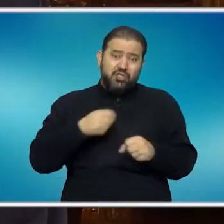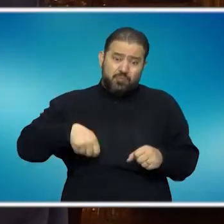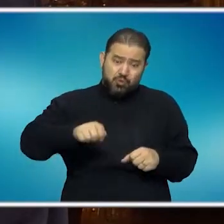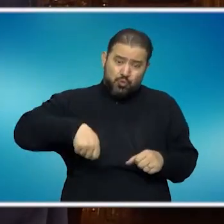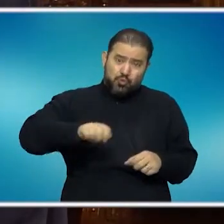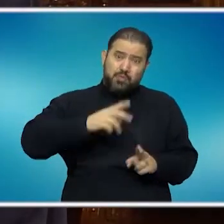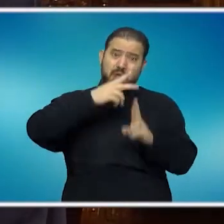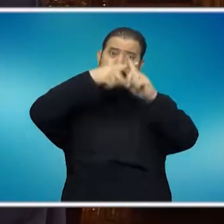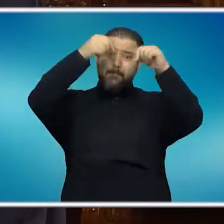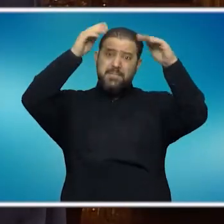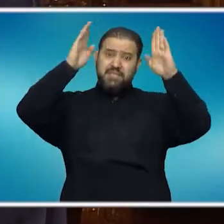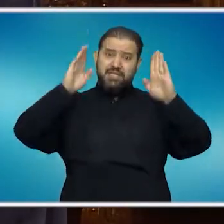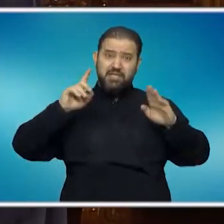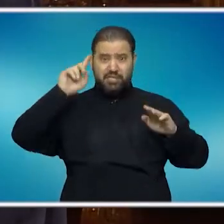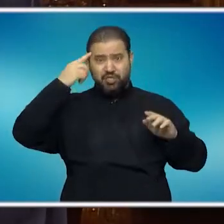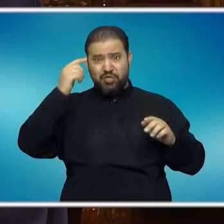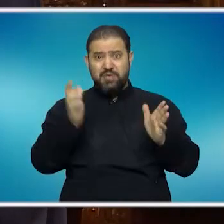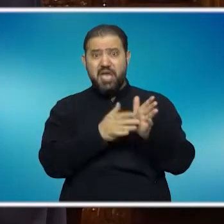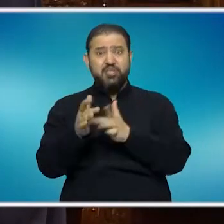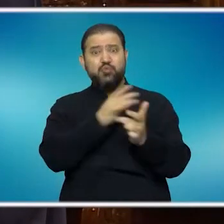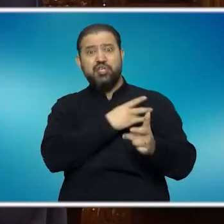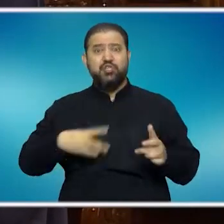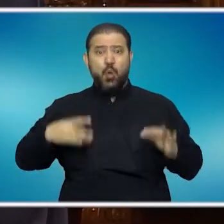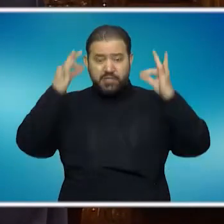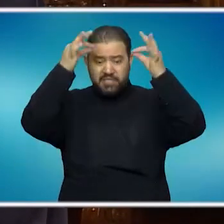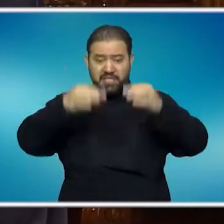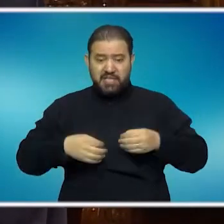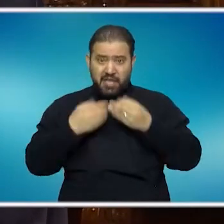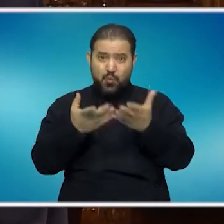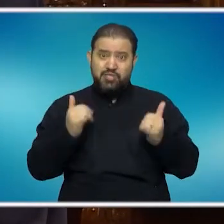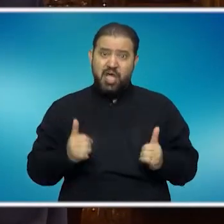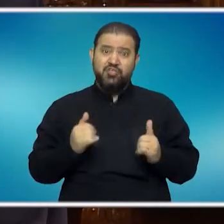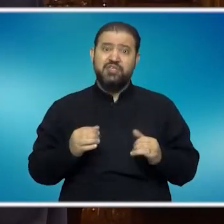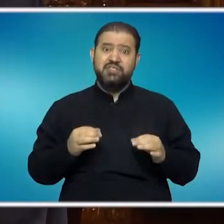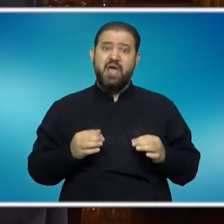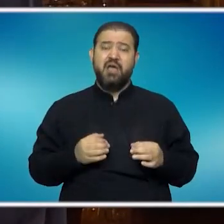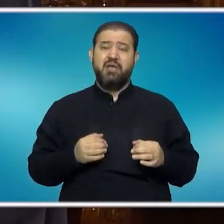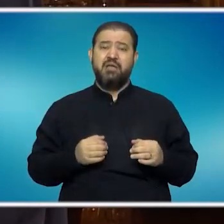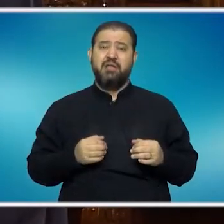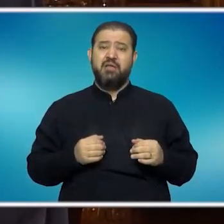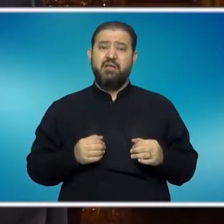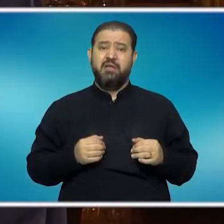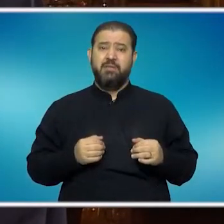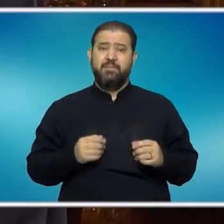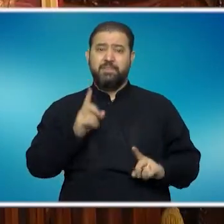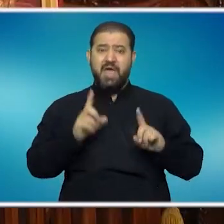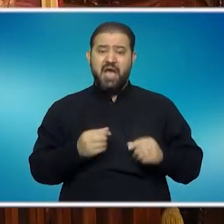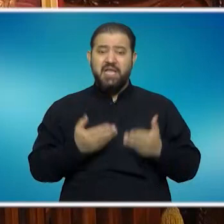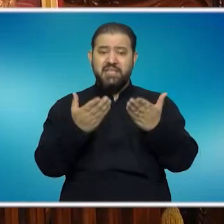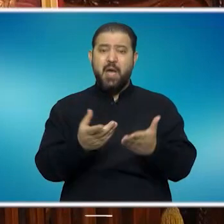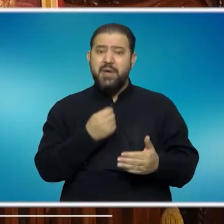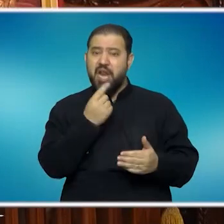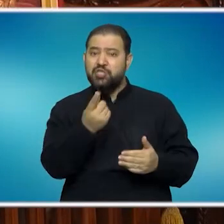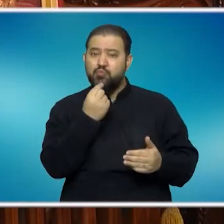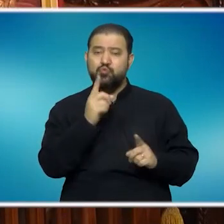afaz. Noi vrem să dialogăm, noi știm că Hristos ne dă darul acesta și face din noi oameni care suntem nevrenici, dacă îi